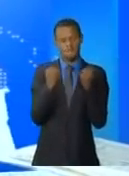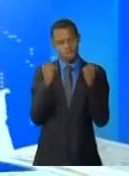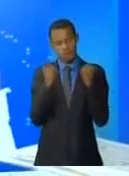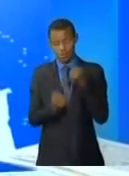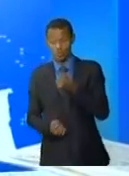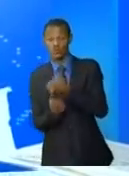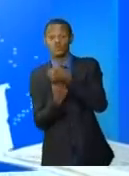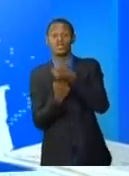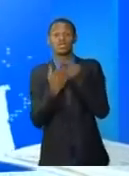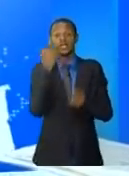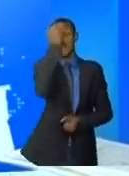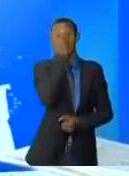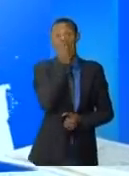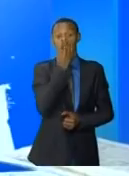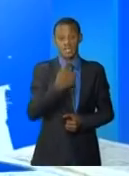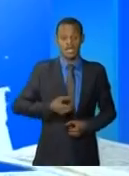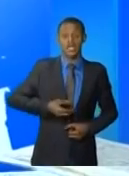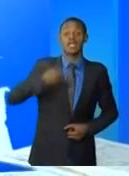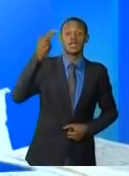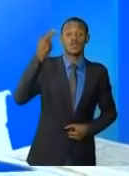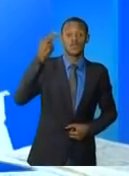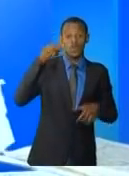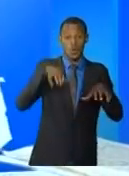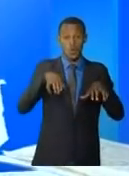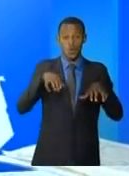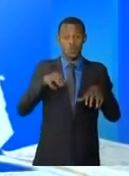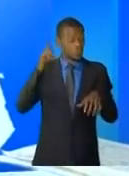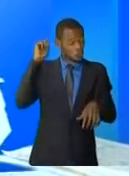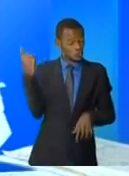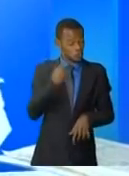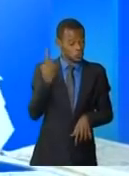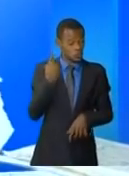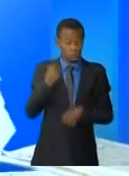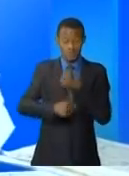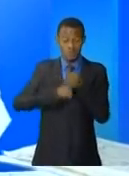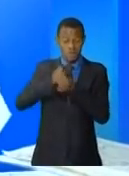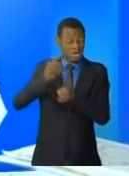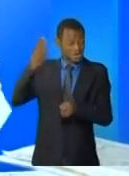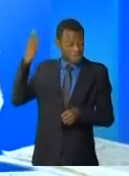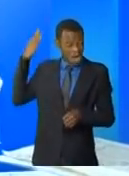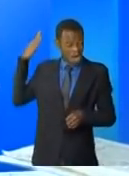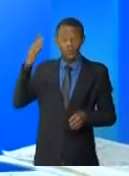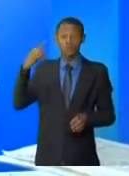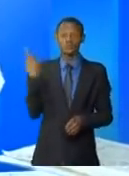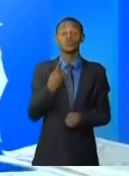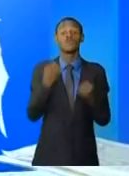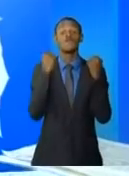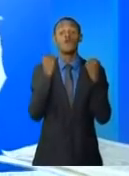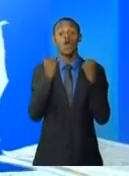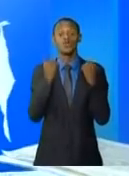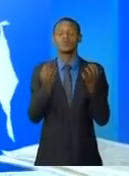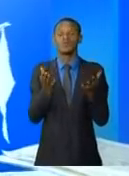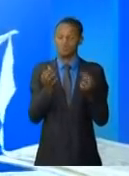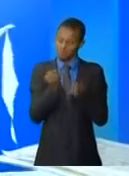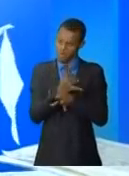éprouvée au cours des dernières décennies à travers cette tâche qui est la divine providence